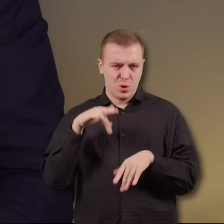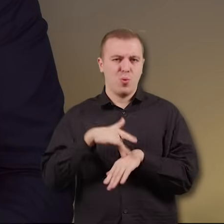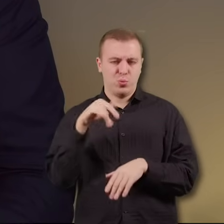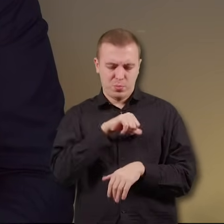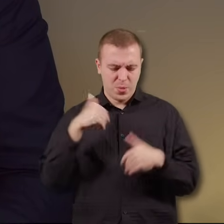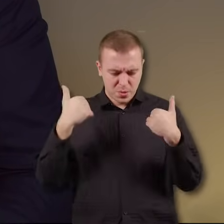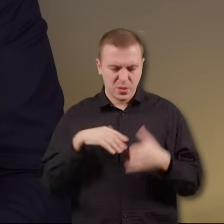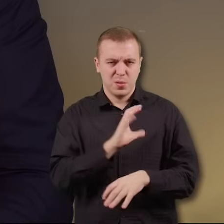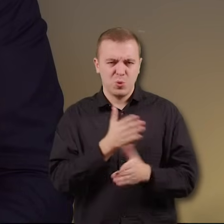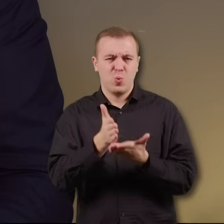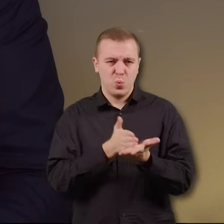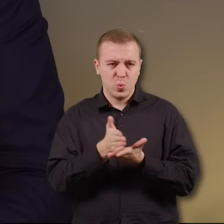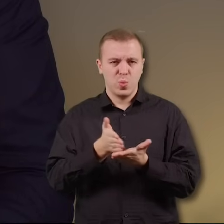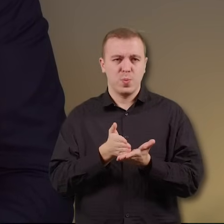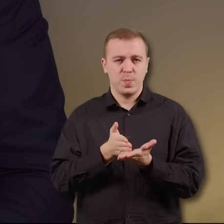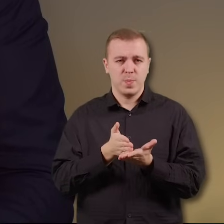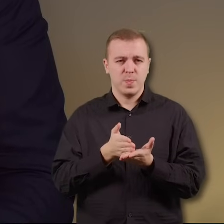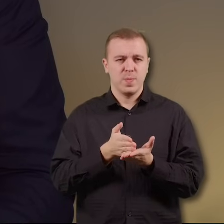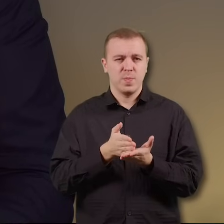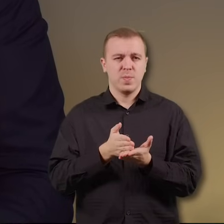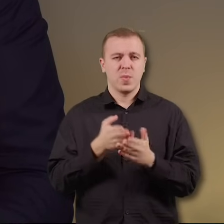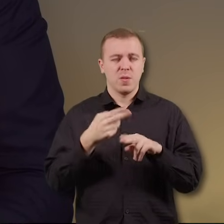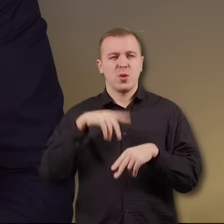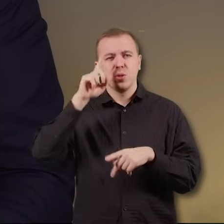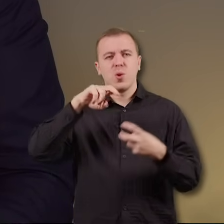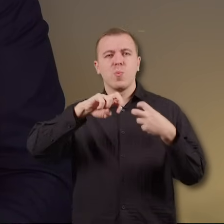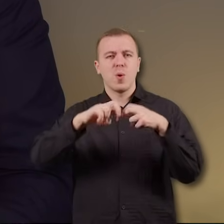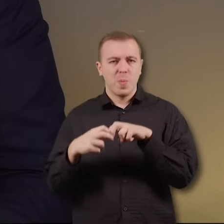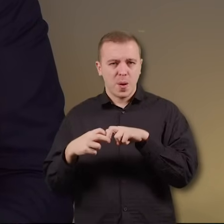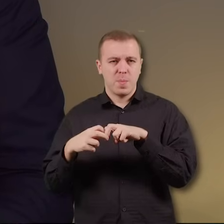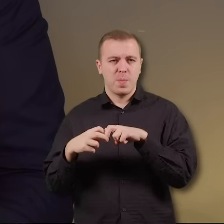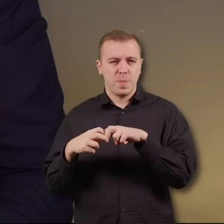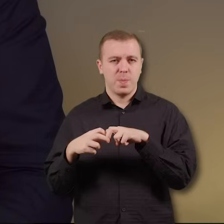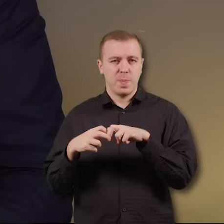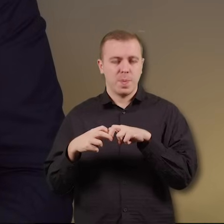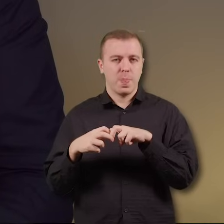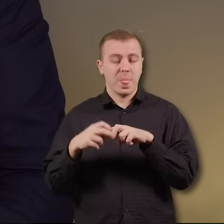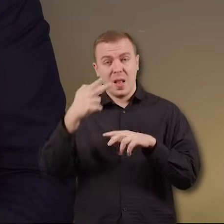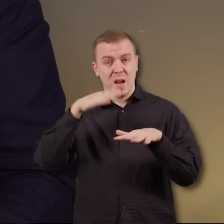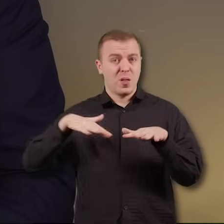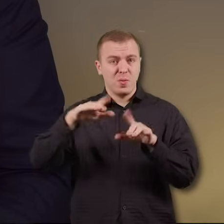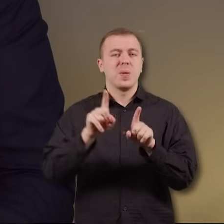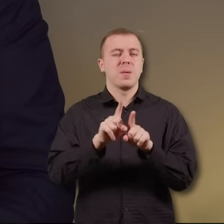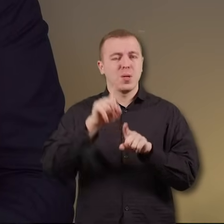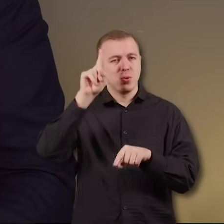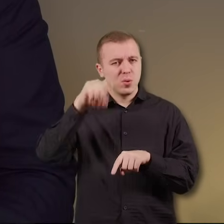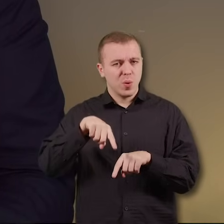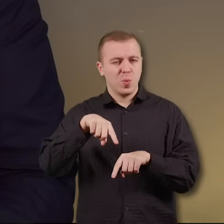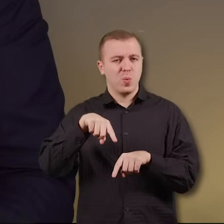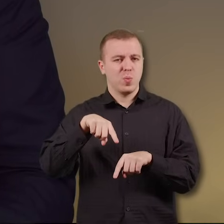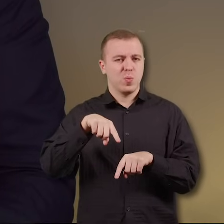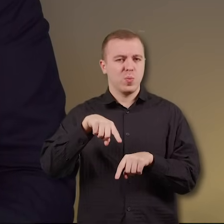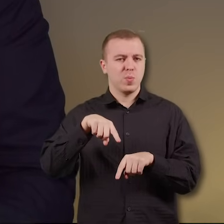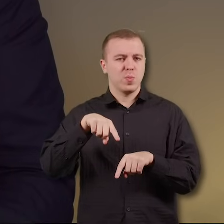ir patyrusiu, tai ir žinau tas problemas ne tik tai visos Lietuvos, bet žinau tas problemas